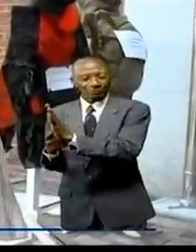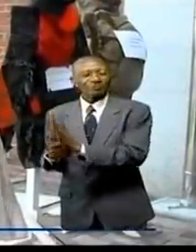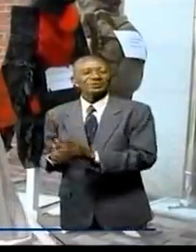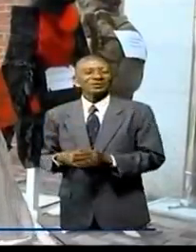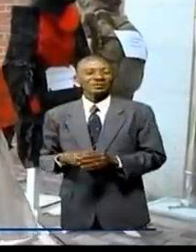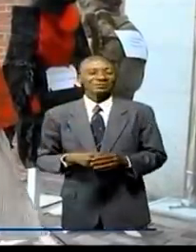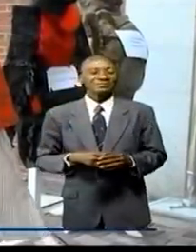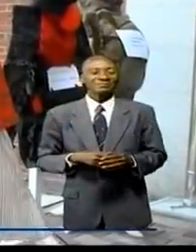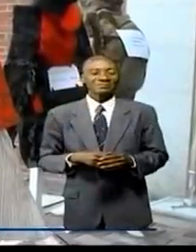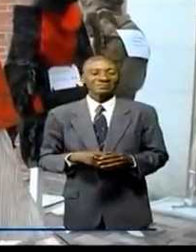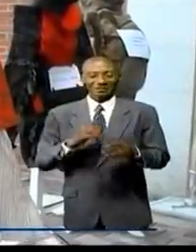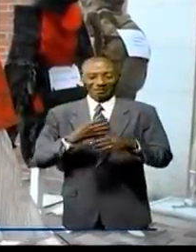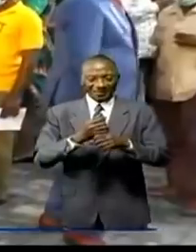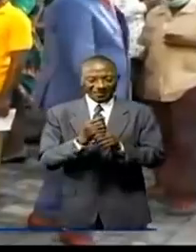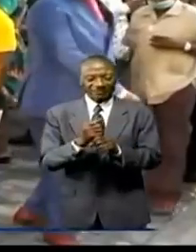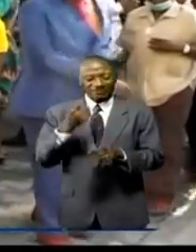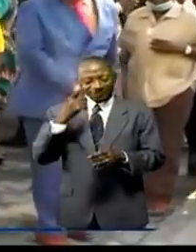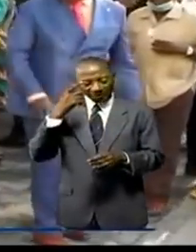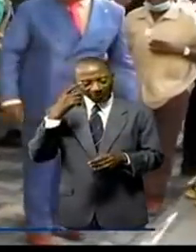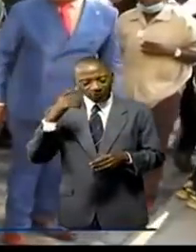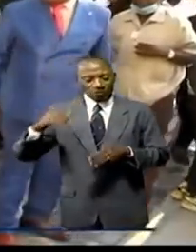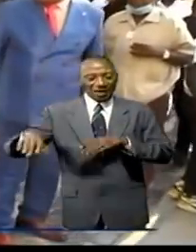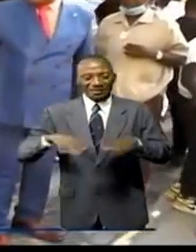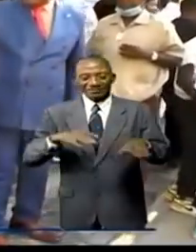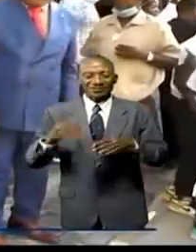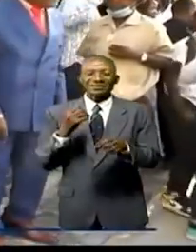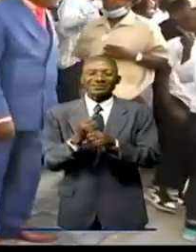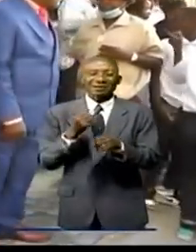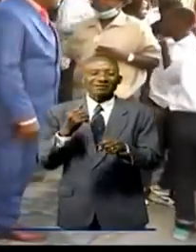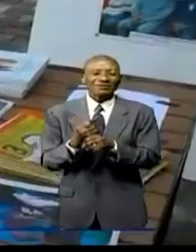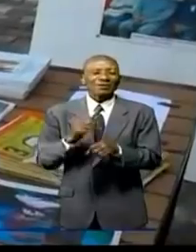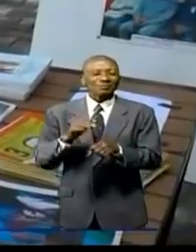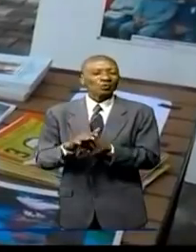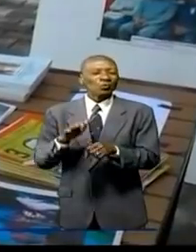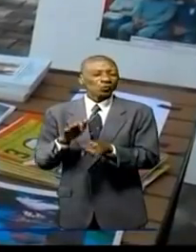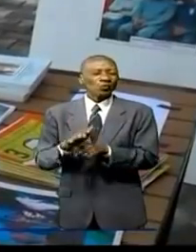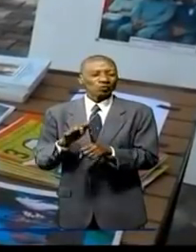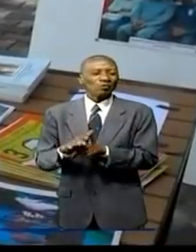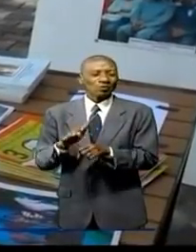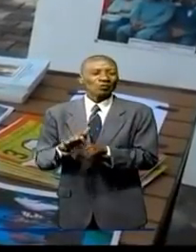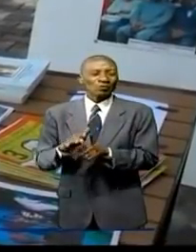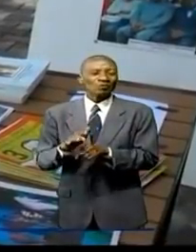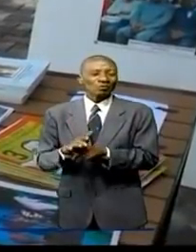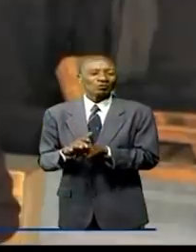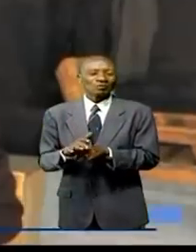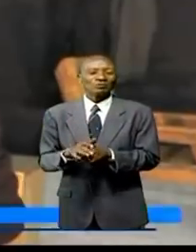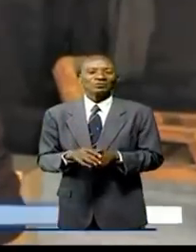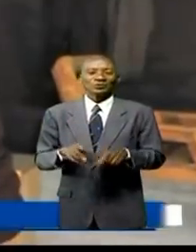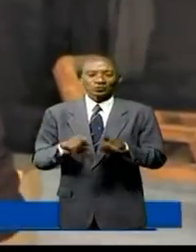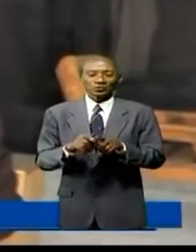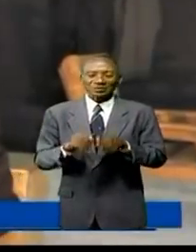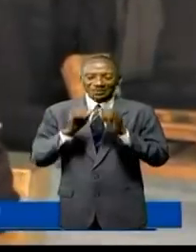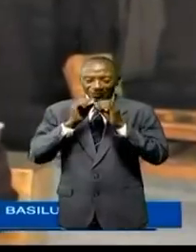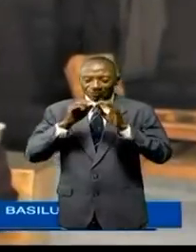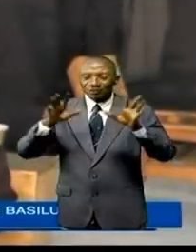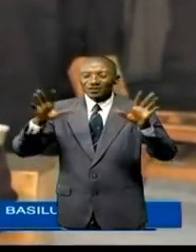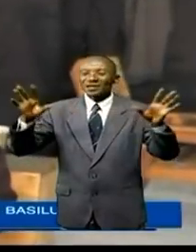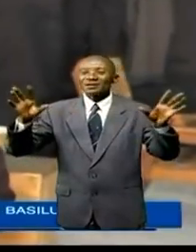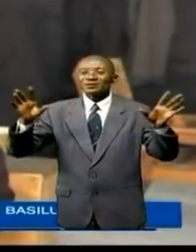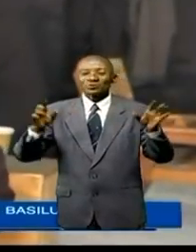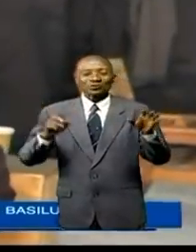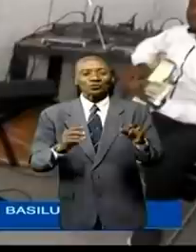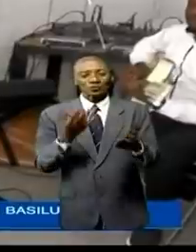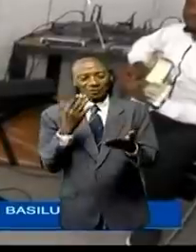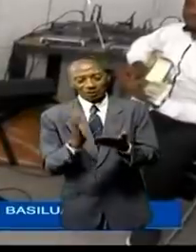abattu, costumes, dessins, affiches, photos, publications, prix, une exposition visitée par le public en